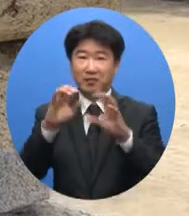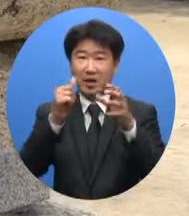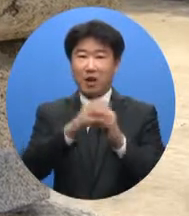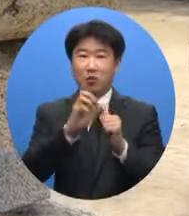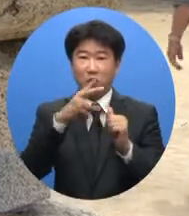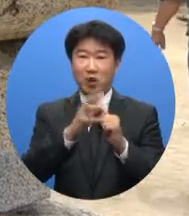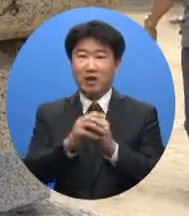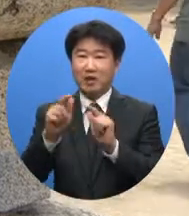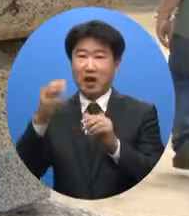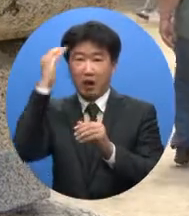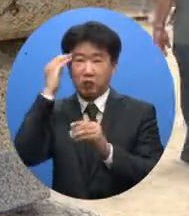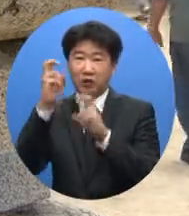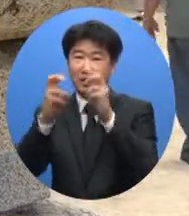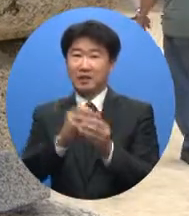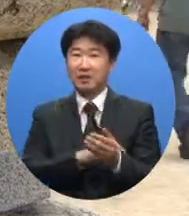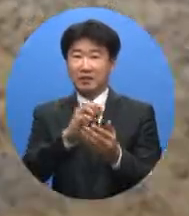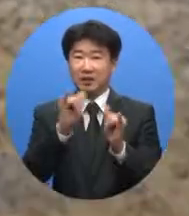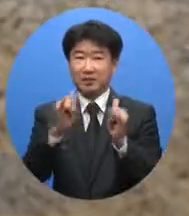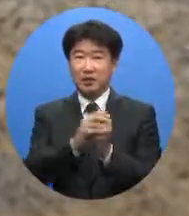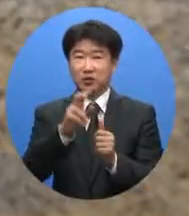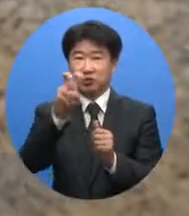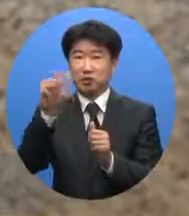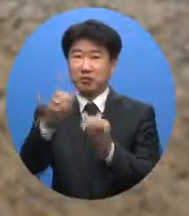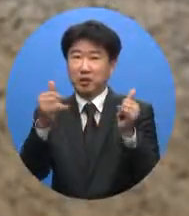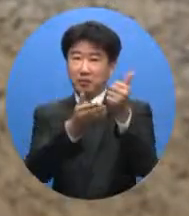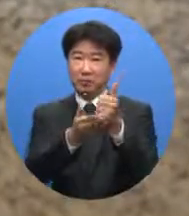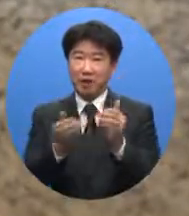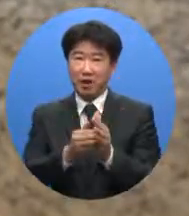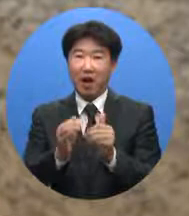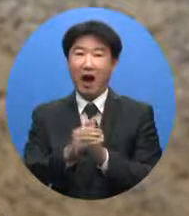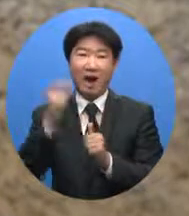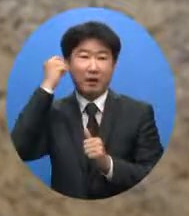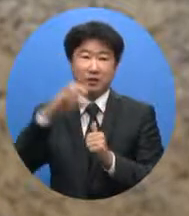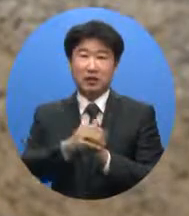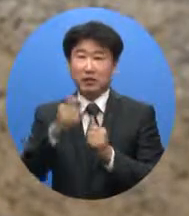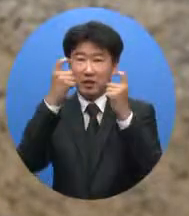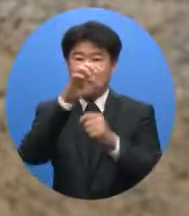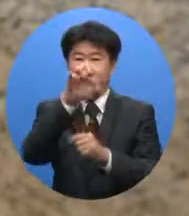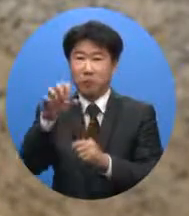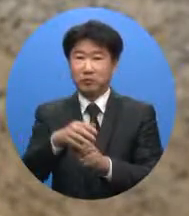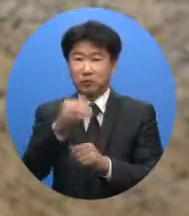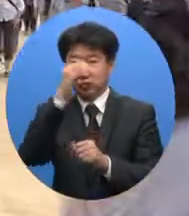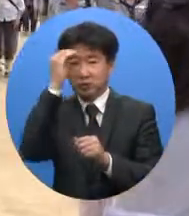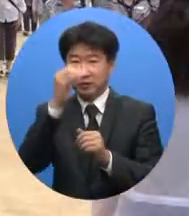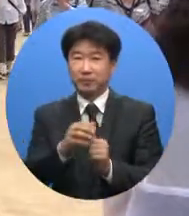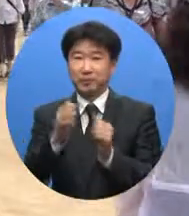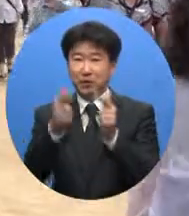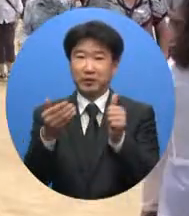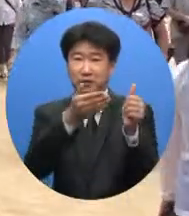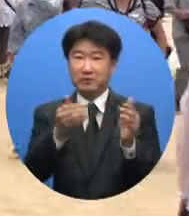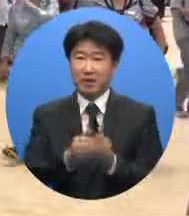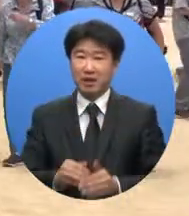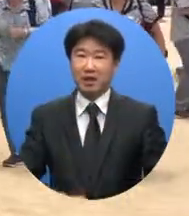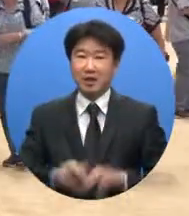업체 관계자 25명을 초청해 합천의 대표 관광지를 탐방하는 시간을 가졌습니다. 합천군 관계자는